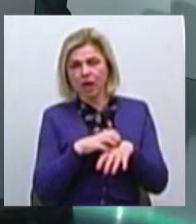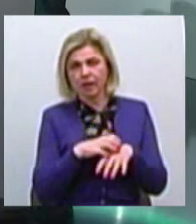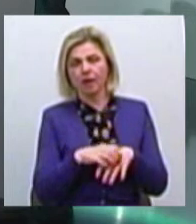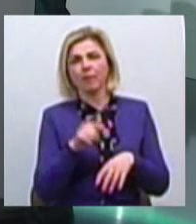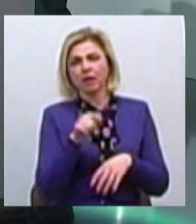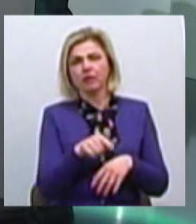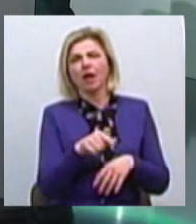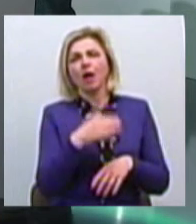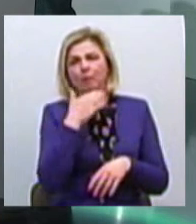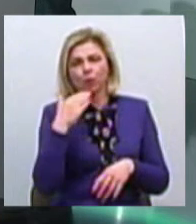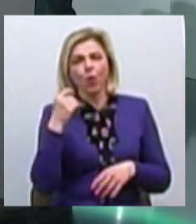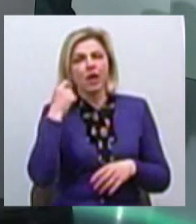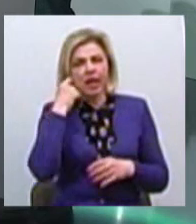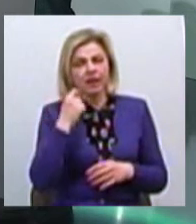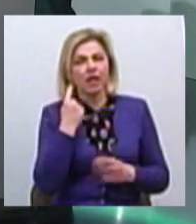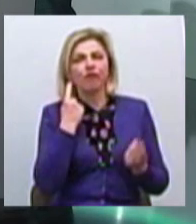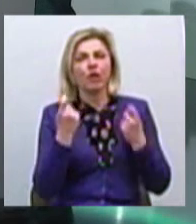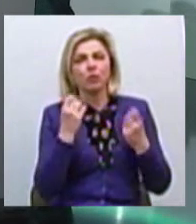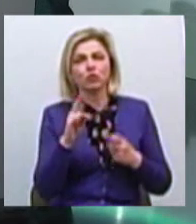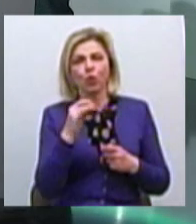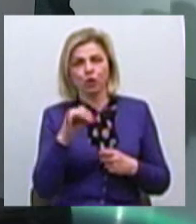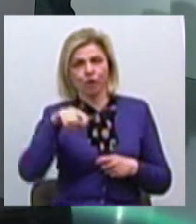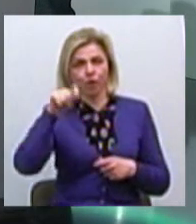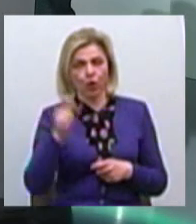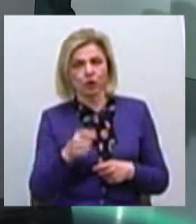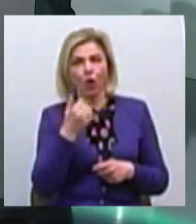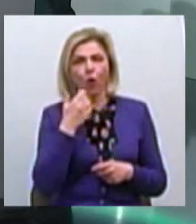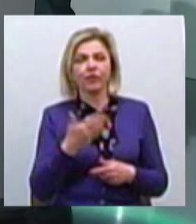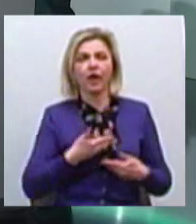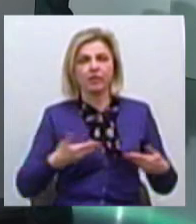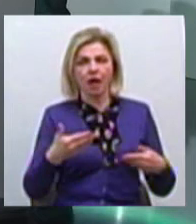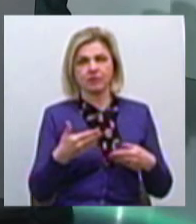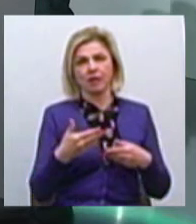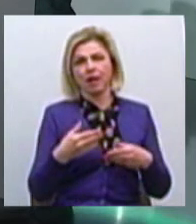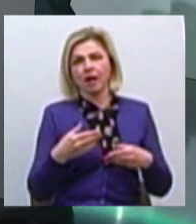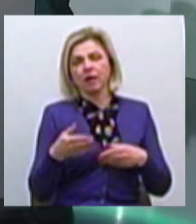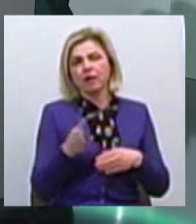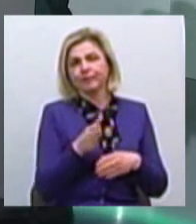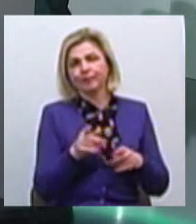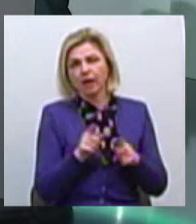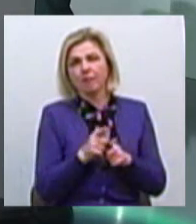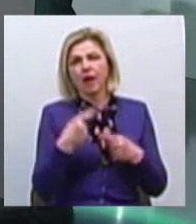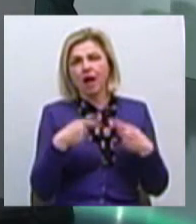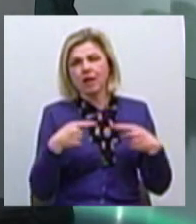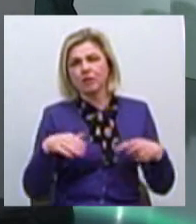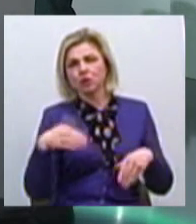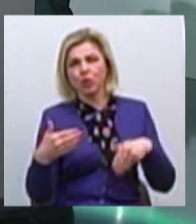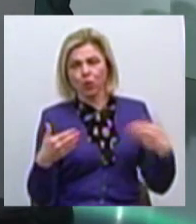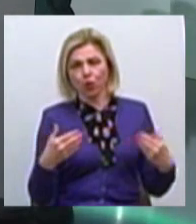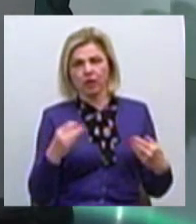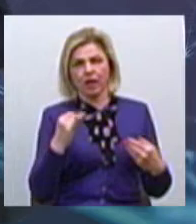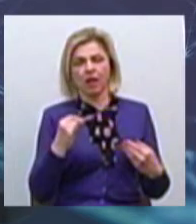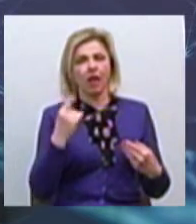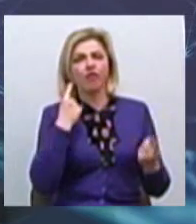пятилетней информационной войной, когда нас расшатывают с разных сторон, когда потоки информации прямо противоположные,